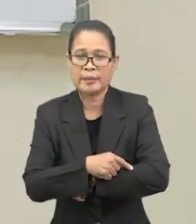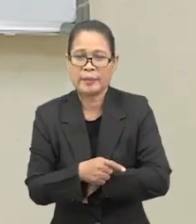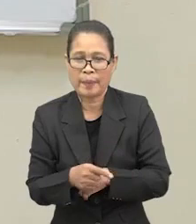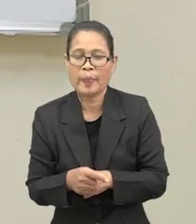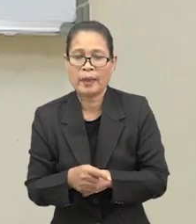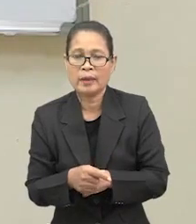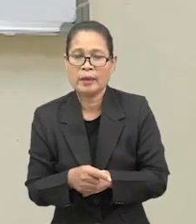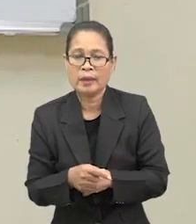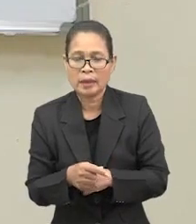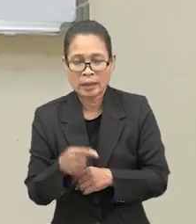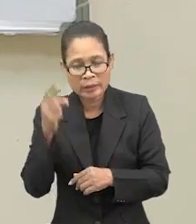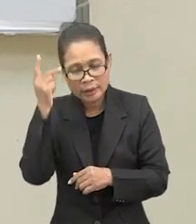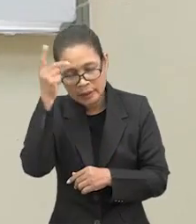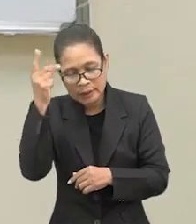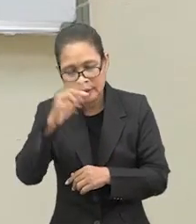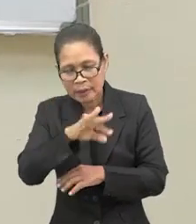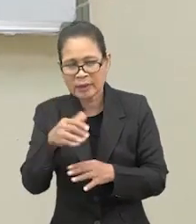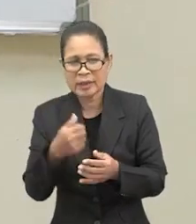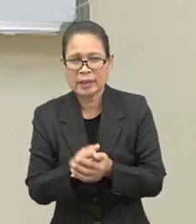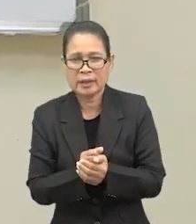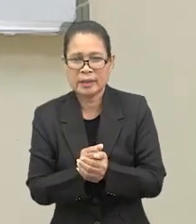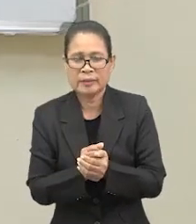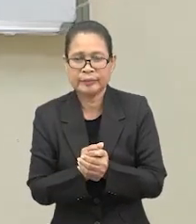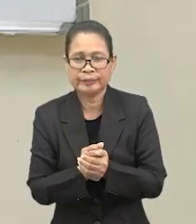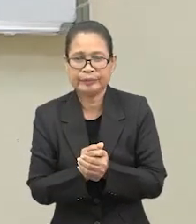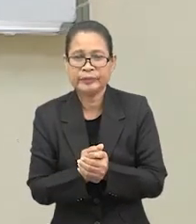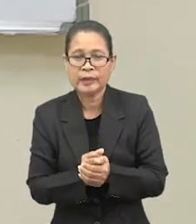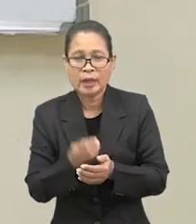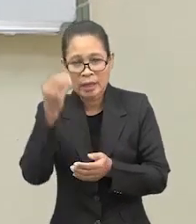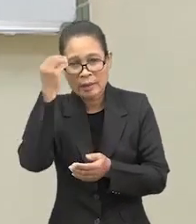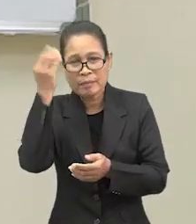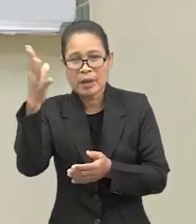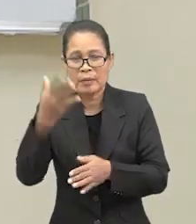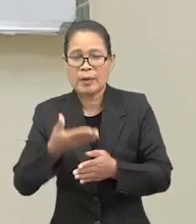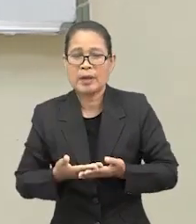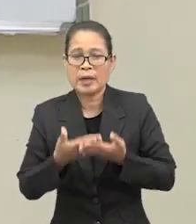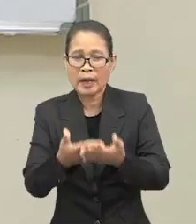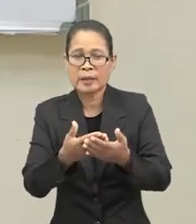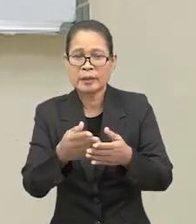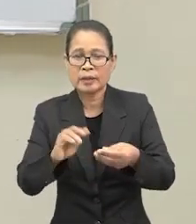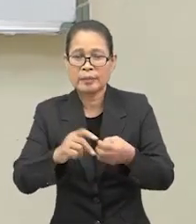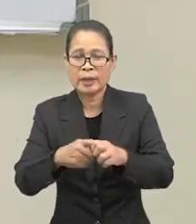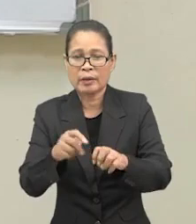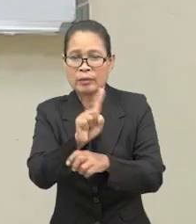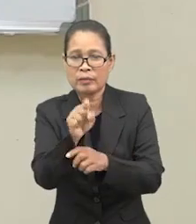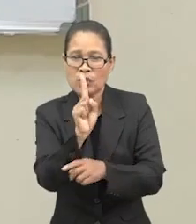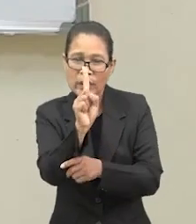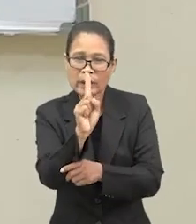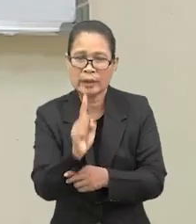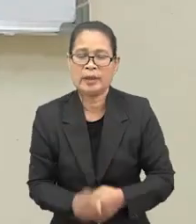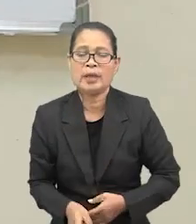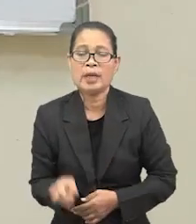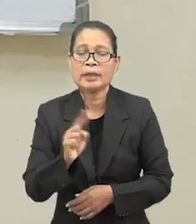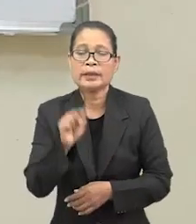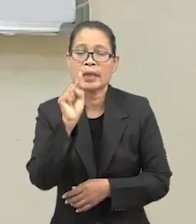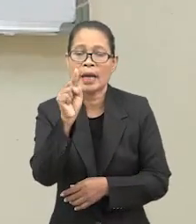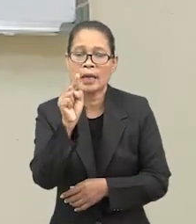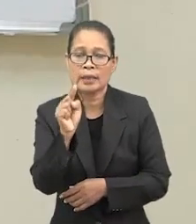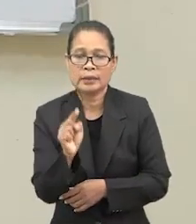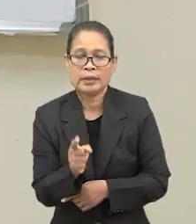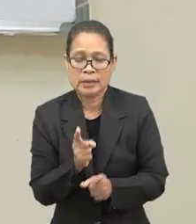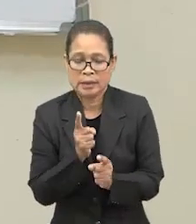Chà. Chẳng con cực tưởng ọc nê tờ mớ tha đâm bay bằng cạn chùm nọt